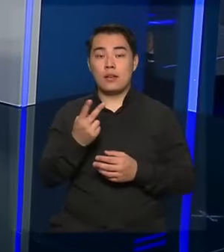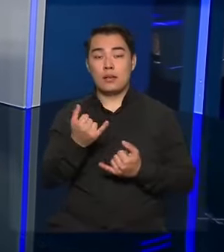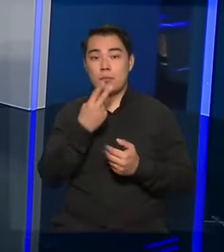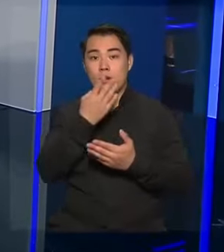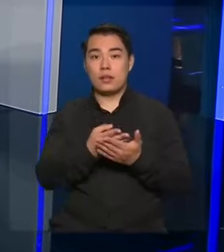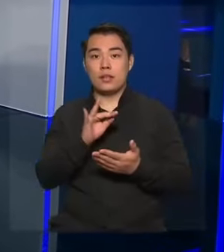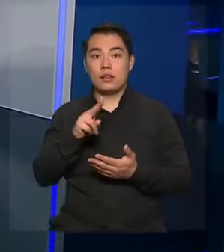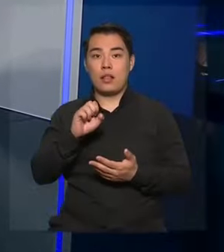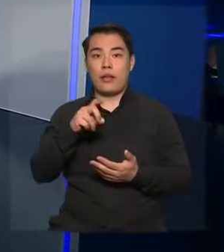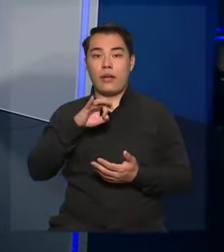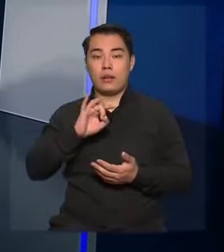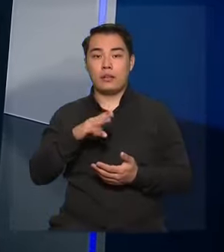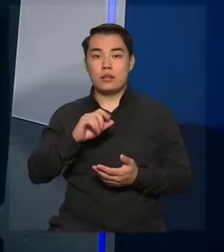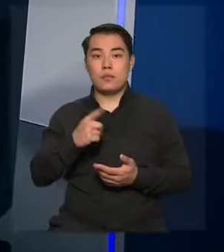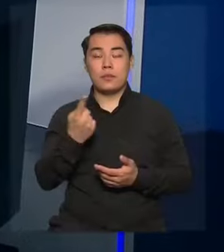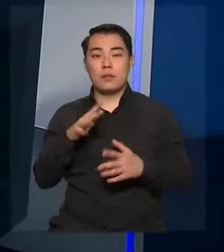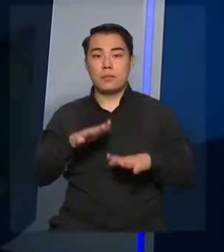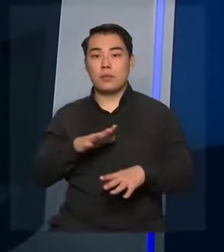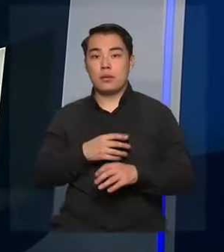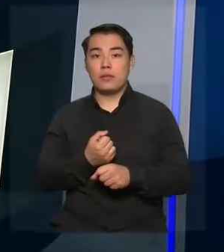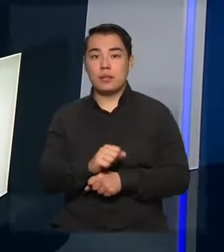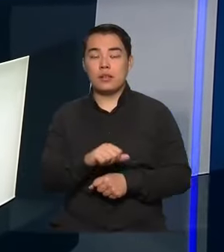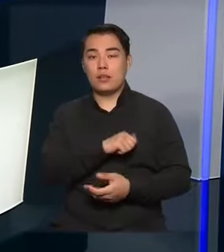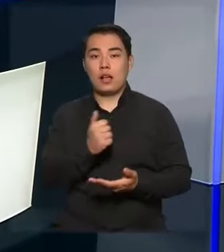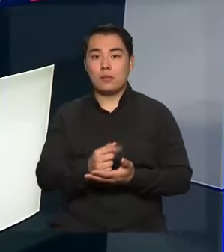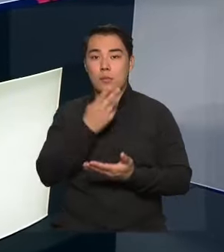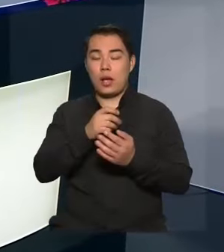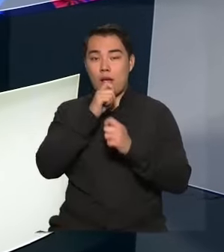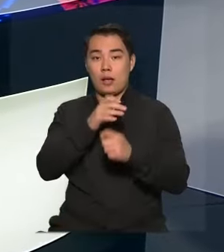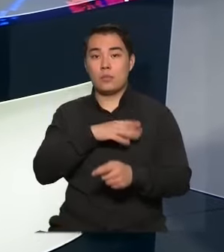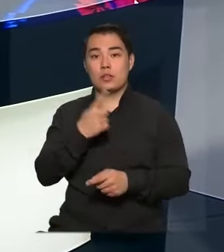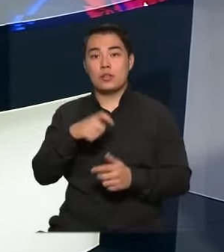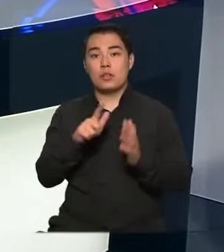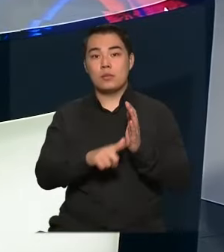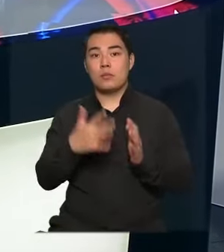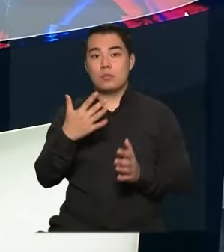и лазертагу заняла первое место, забрав главный приз в размере